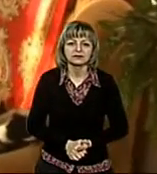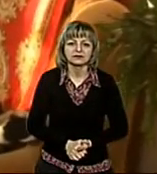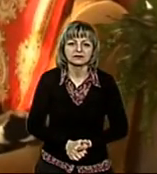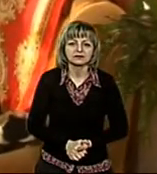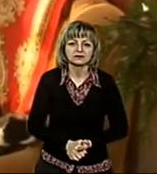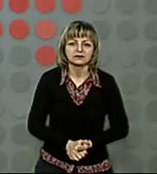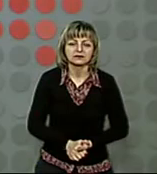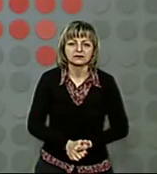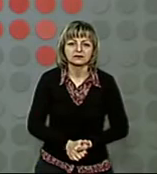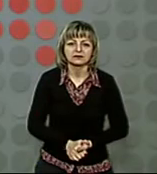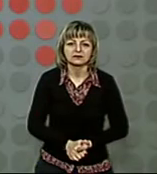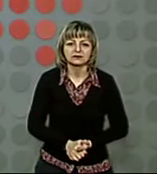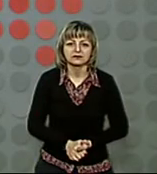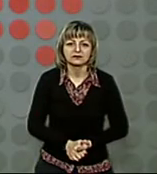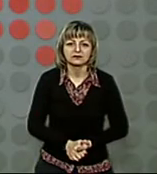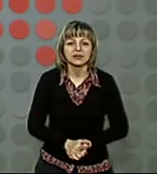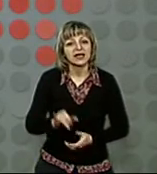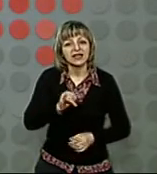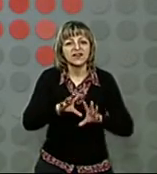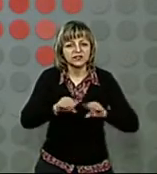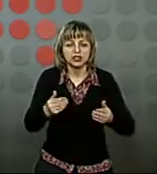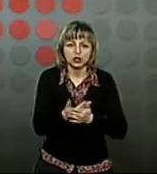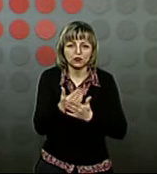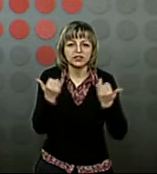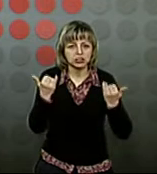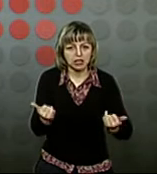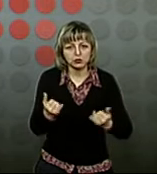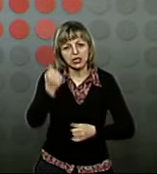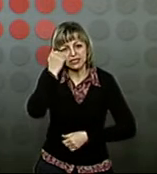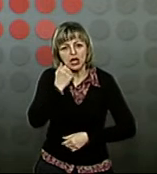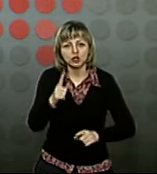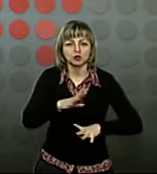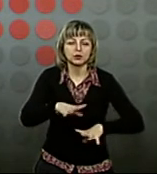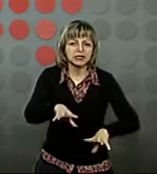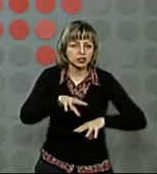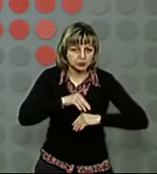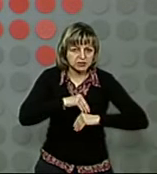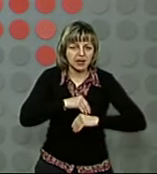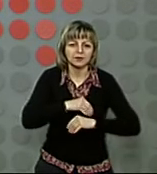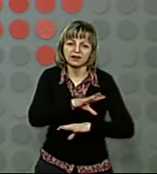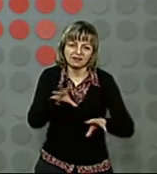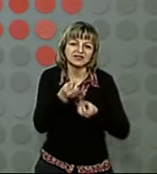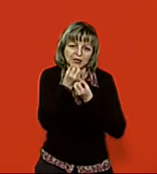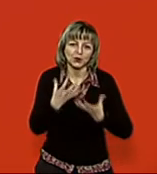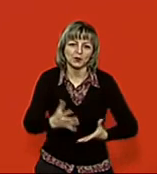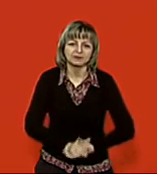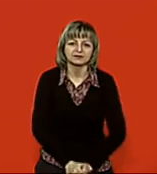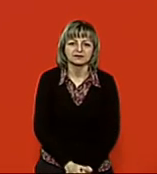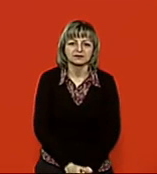Луцьк. І це усі новини на сьогодні. Дякуємо, що були разом з нами. На все добре.